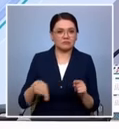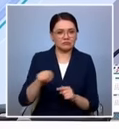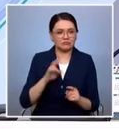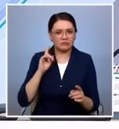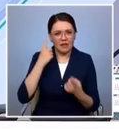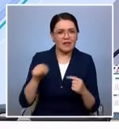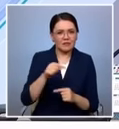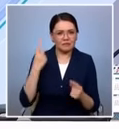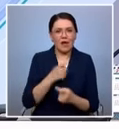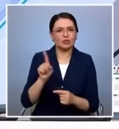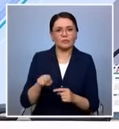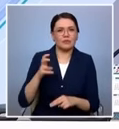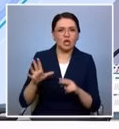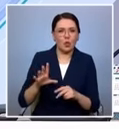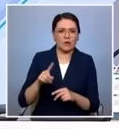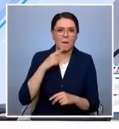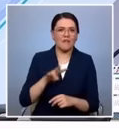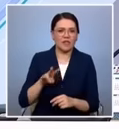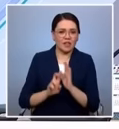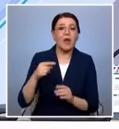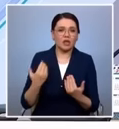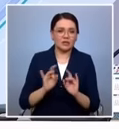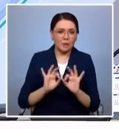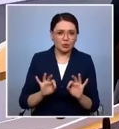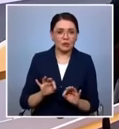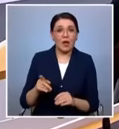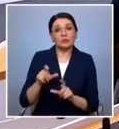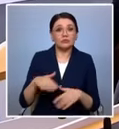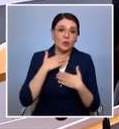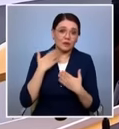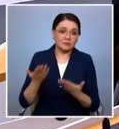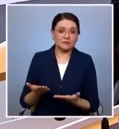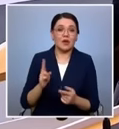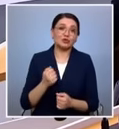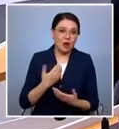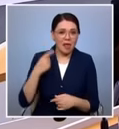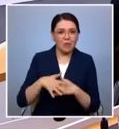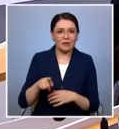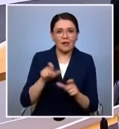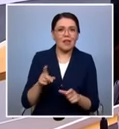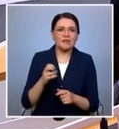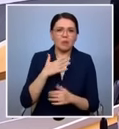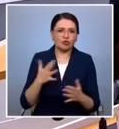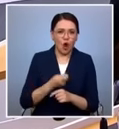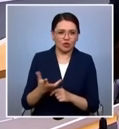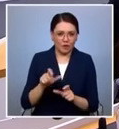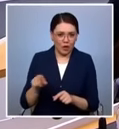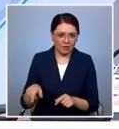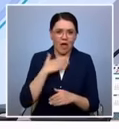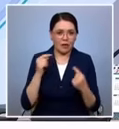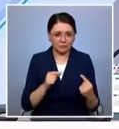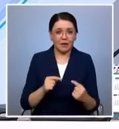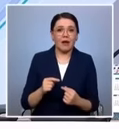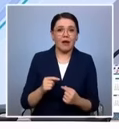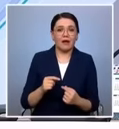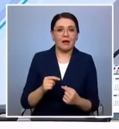году, как было обещано Владимиру Путину. Хабиров на эту тему говорил так туманно и непонятно, что я, признаться, не понял.